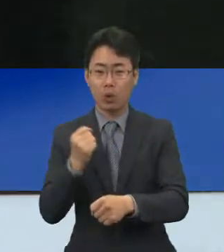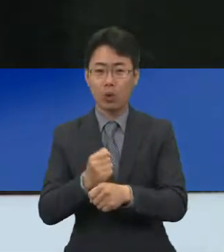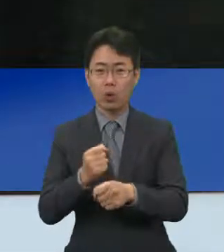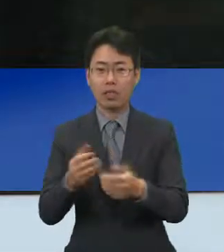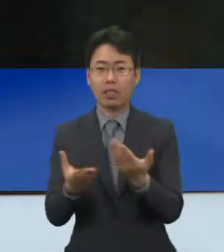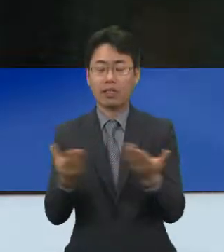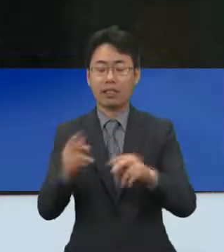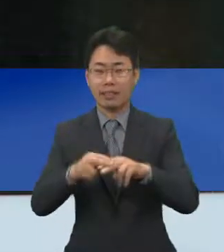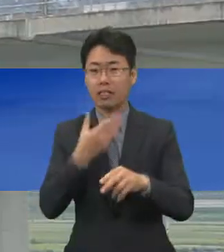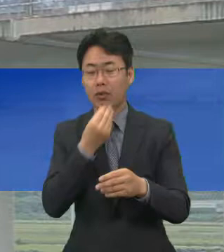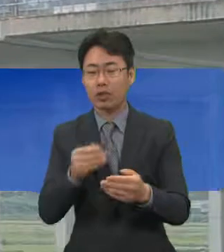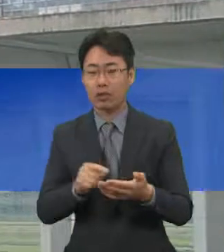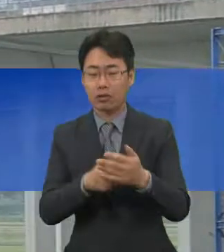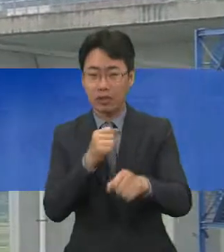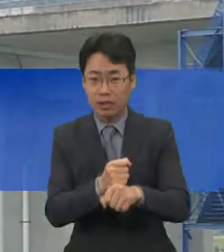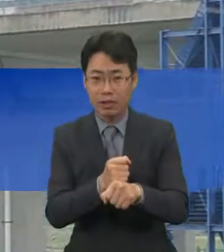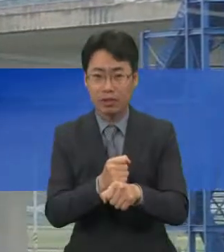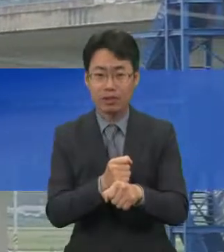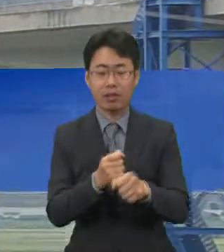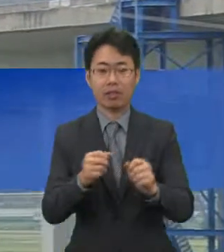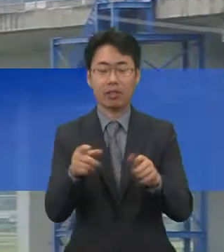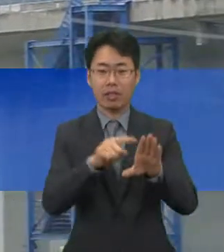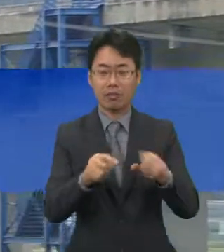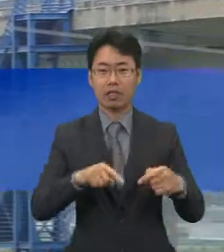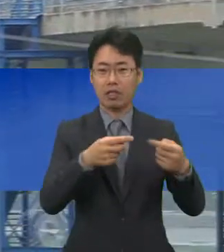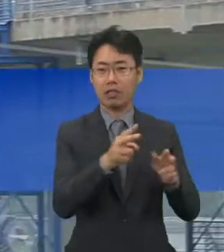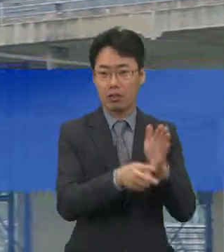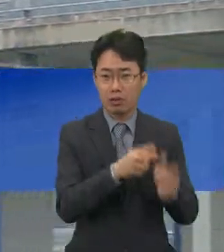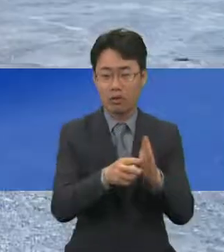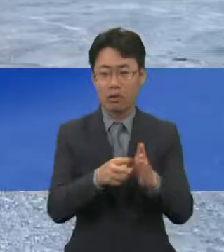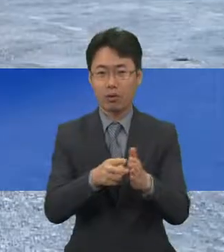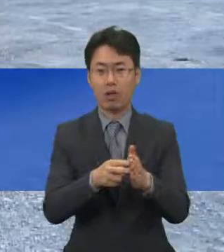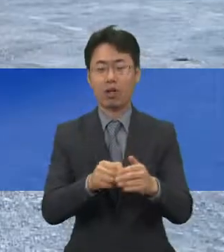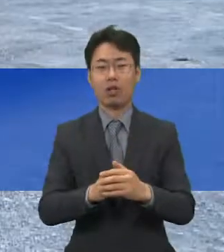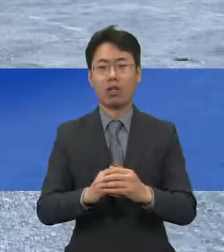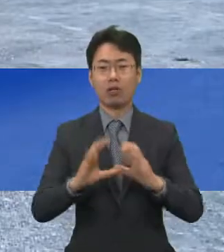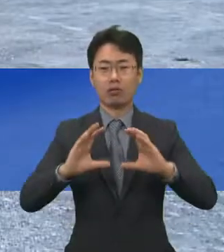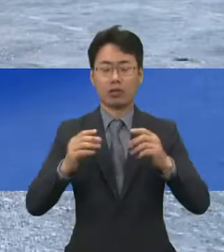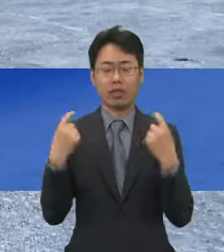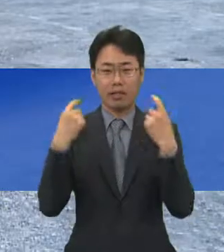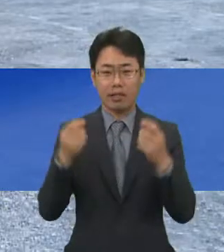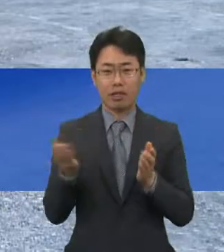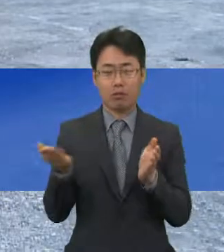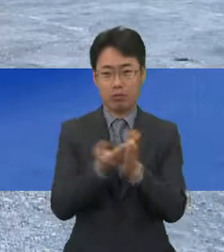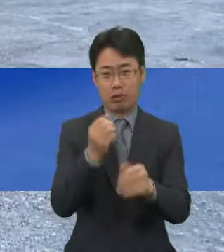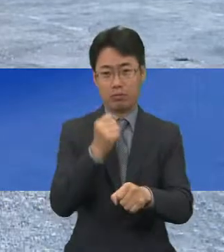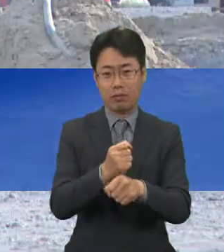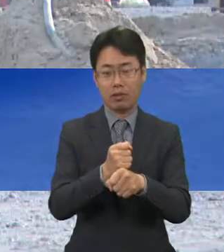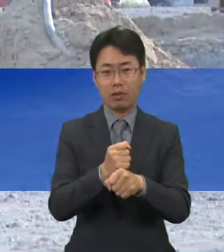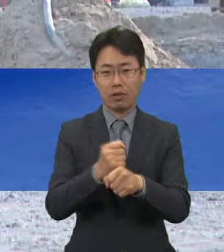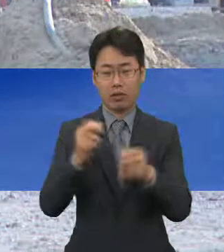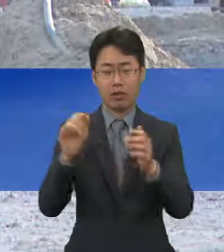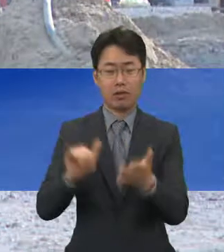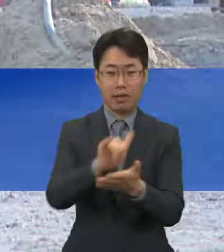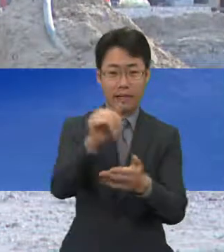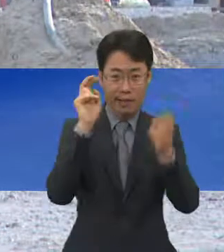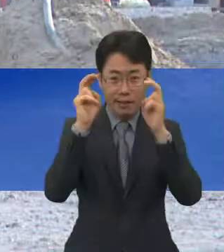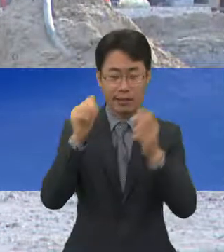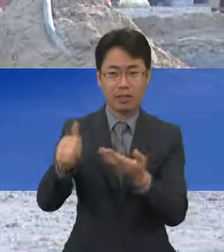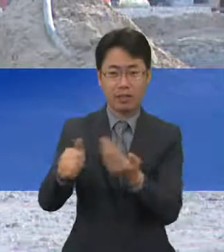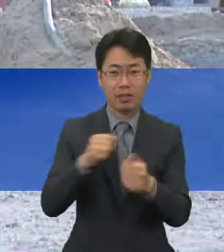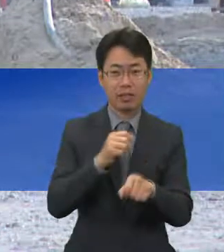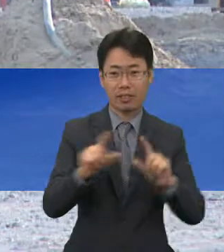복지를 지속 추진하고 영일만항 인입철도, 국제여객부두 건설, 동해중부선, 지역항공사 취항